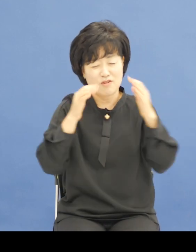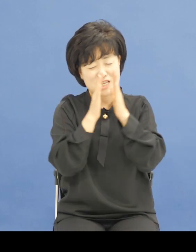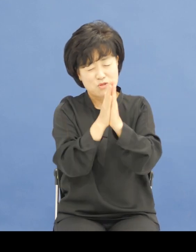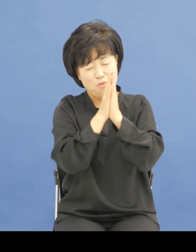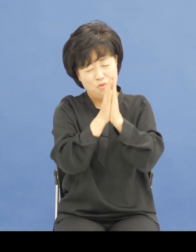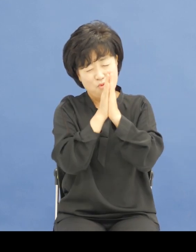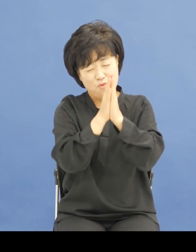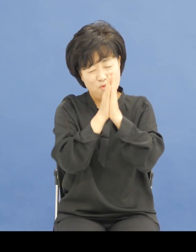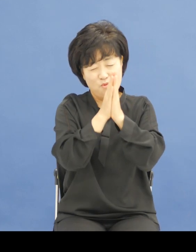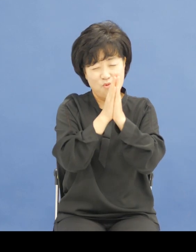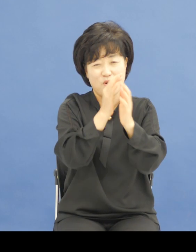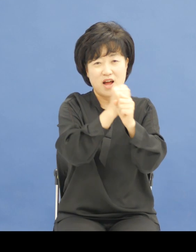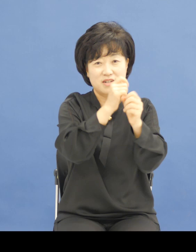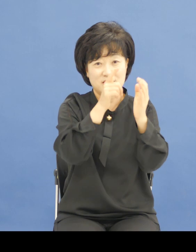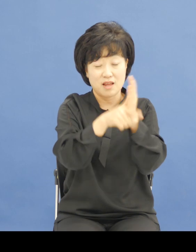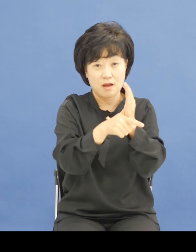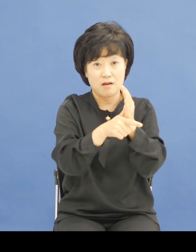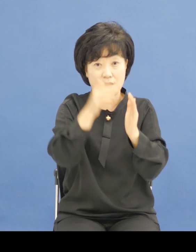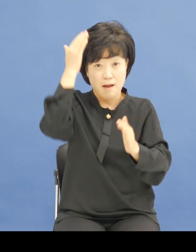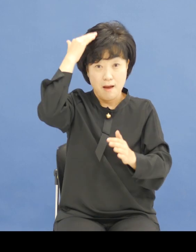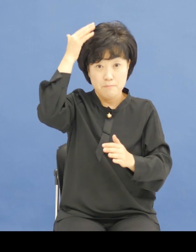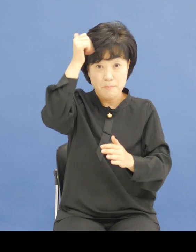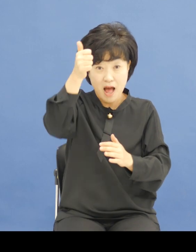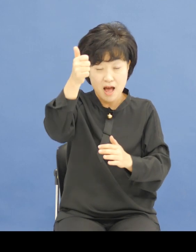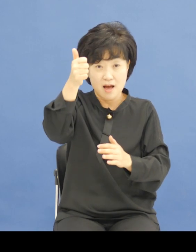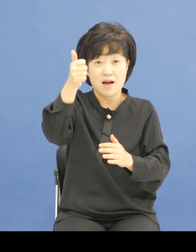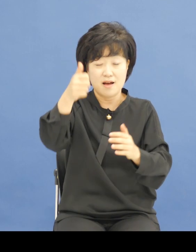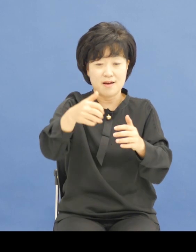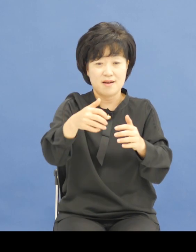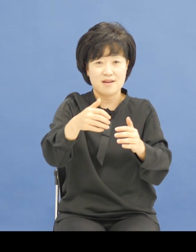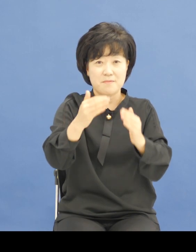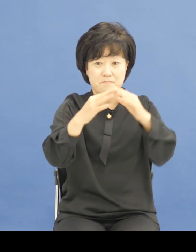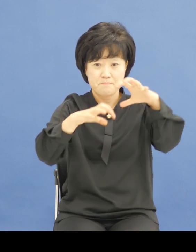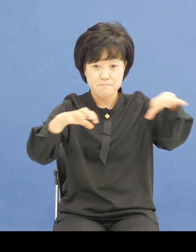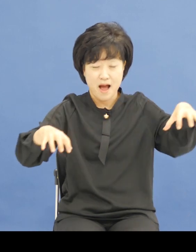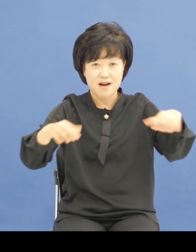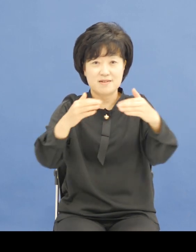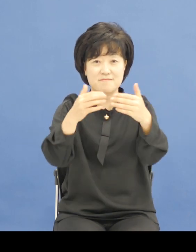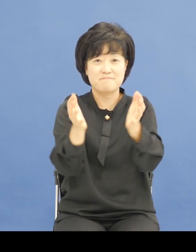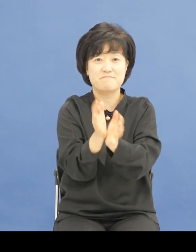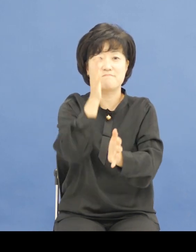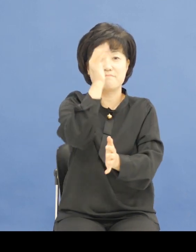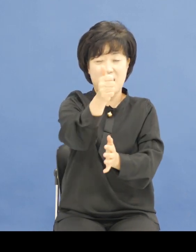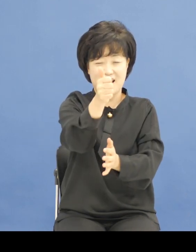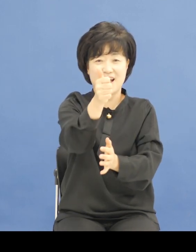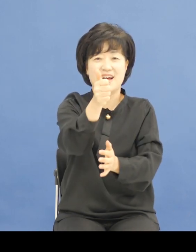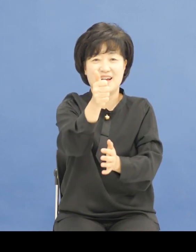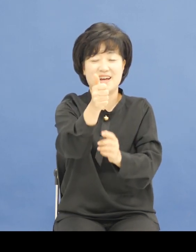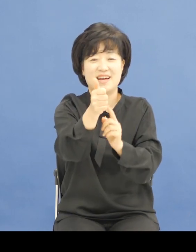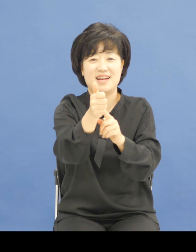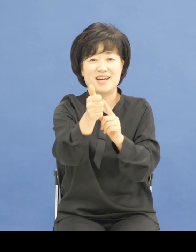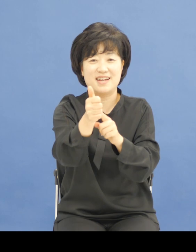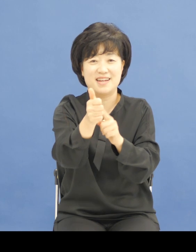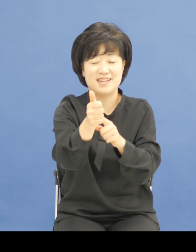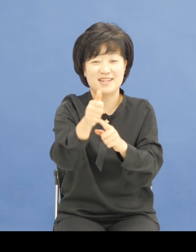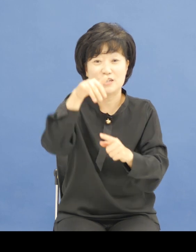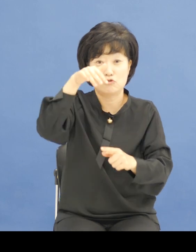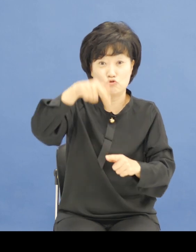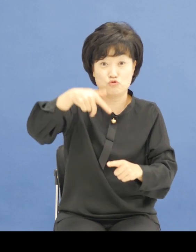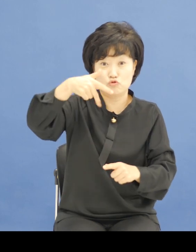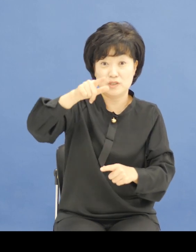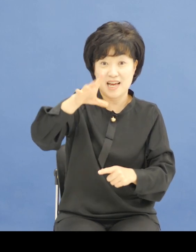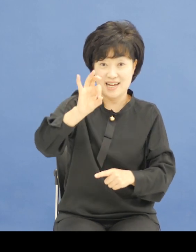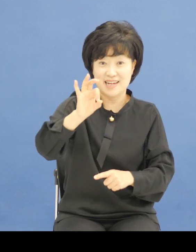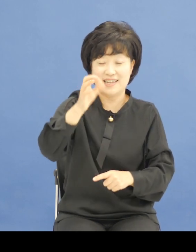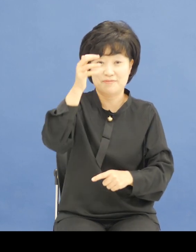사람이 거의 리더예요. 추장하면 멋있게 입은 것 같지만 아, 이분이 추장이에요? 이분이 그 마을의 추장이에요. 무릎을